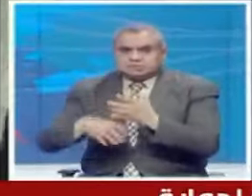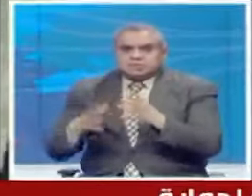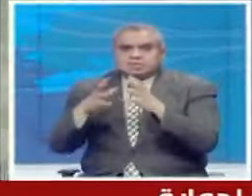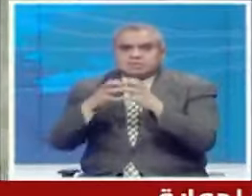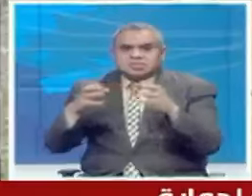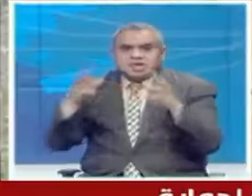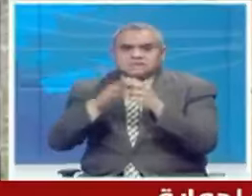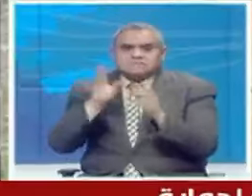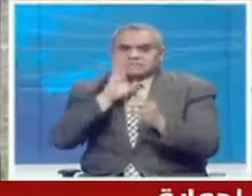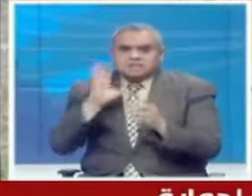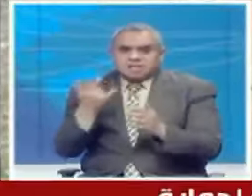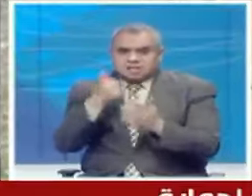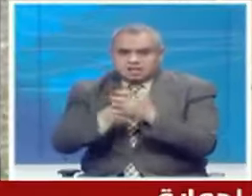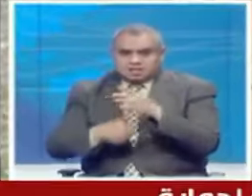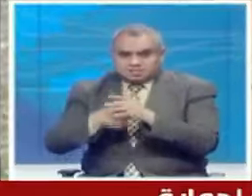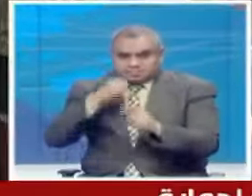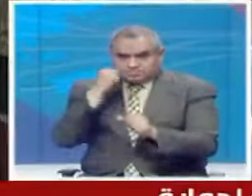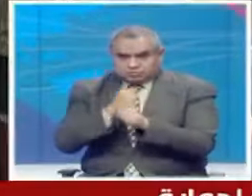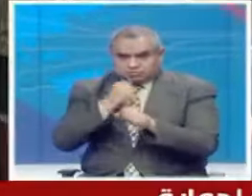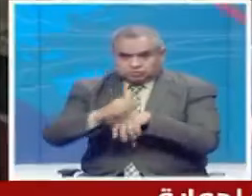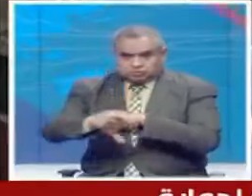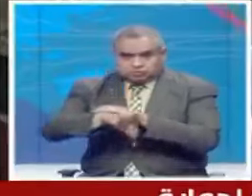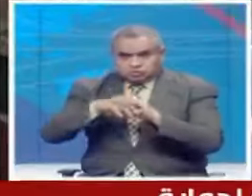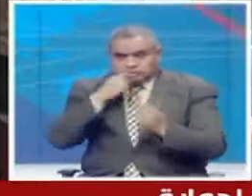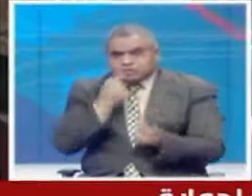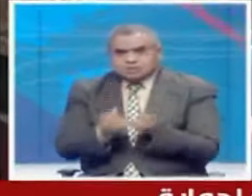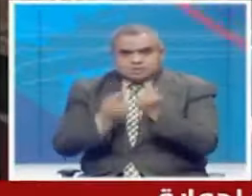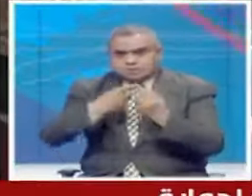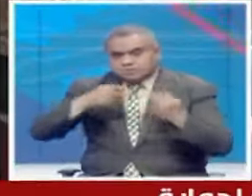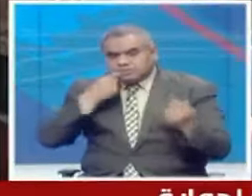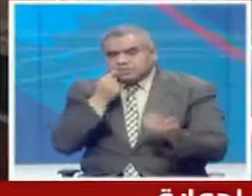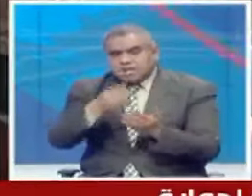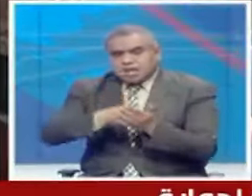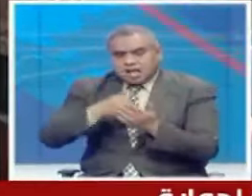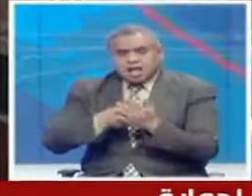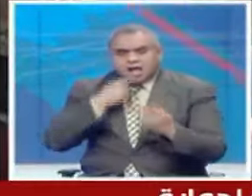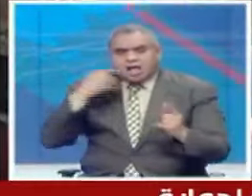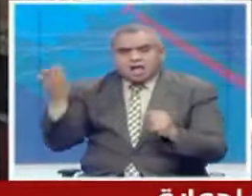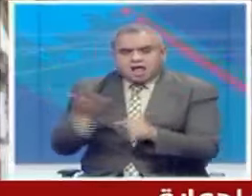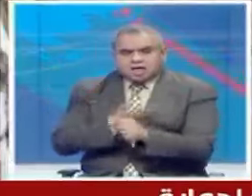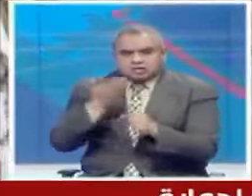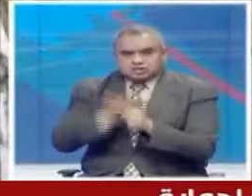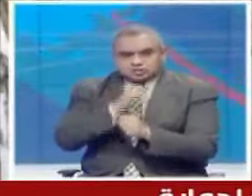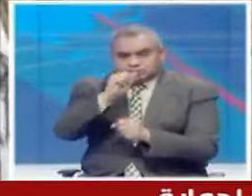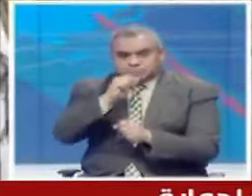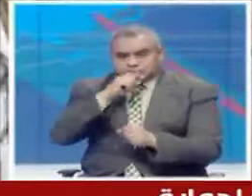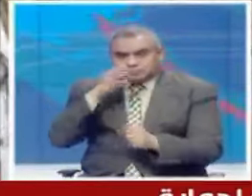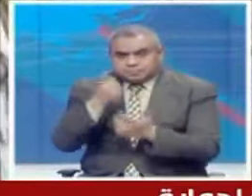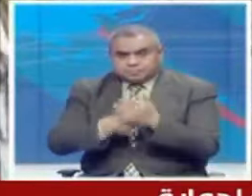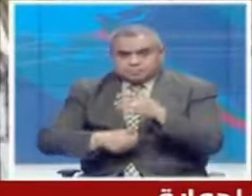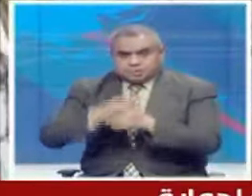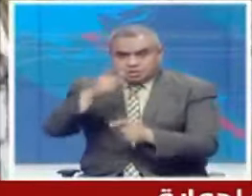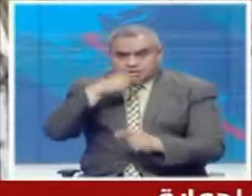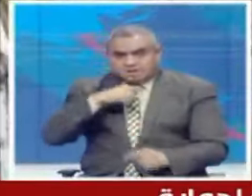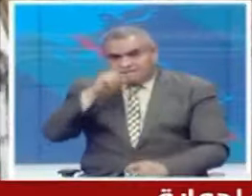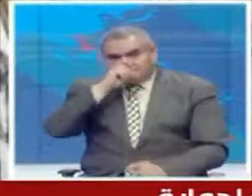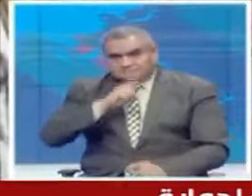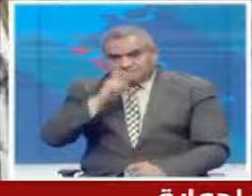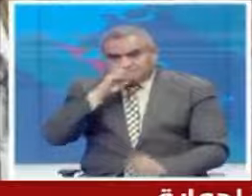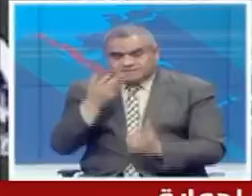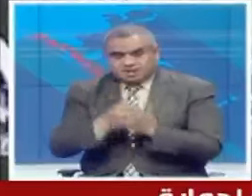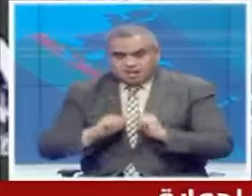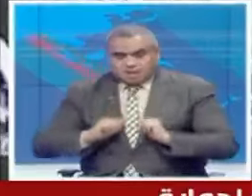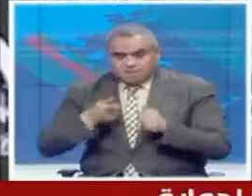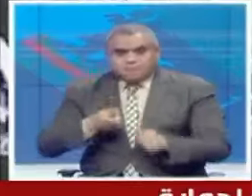خاصة بريه وتسميده ووقايته من الأمراض والحشائش الضارة. حضر فلاحون استفادوا من مبادرة